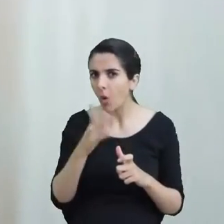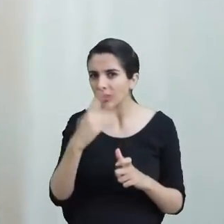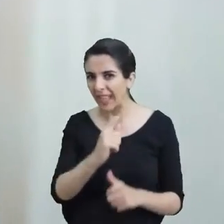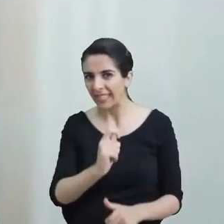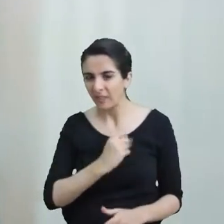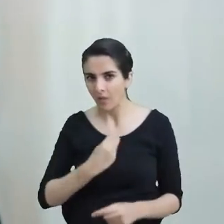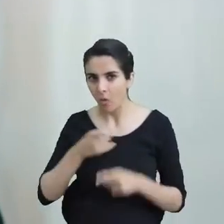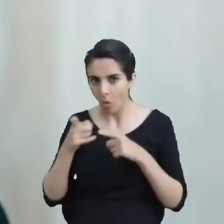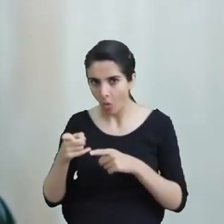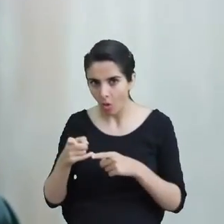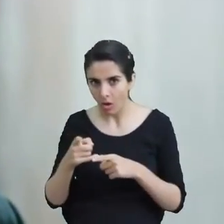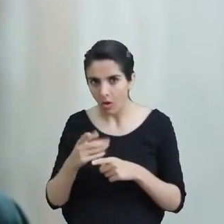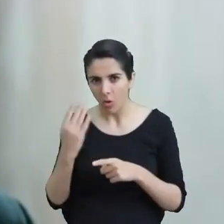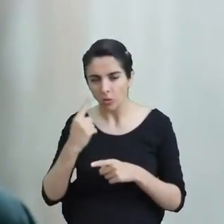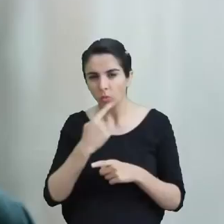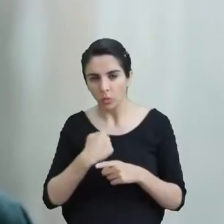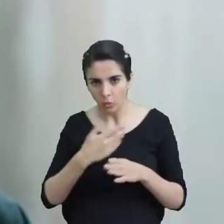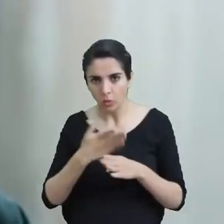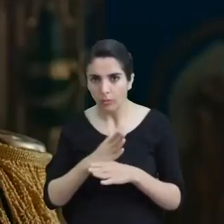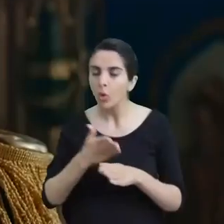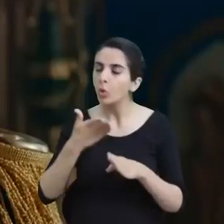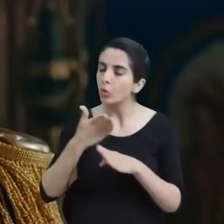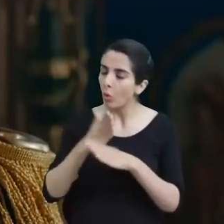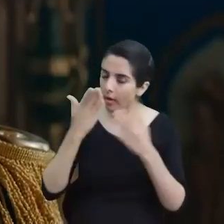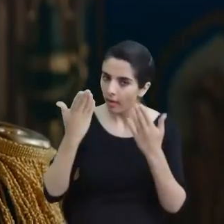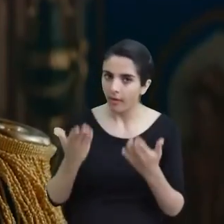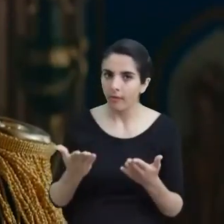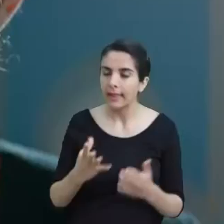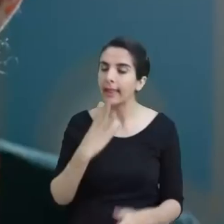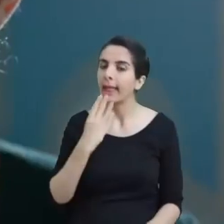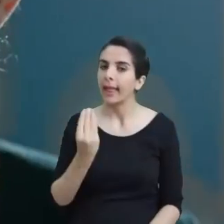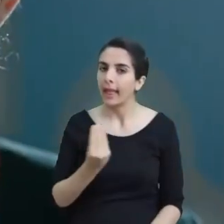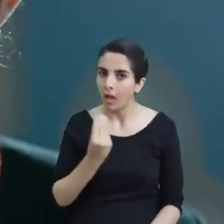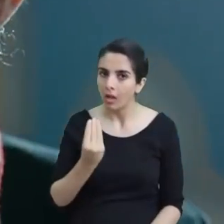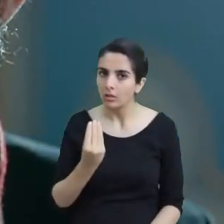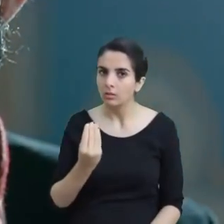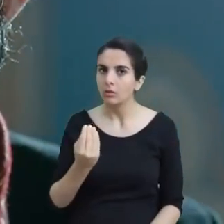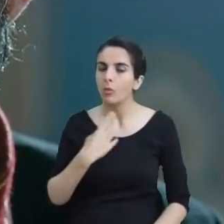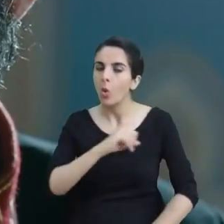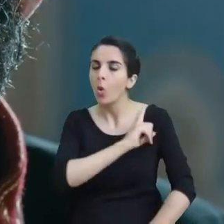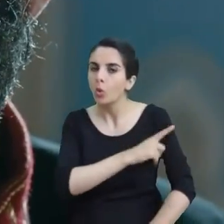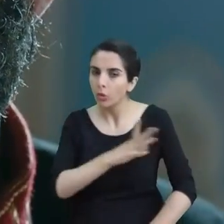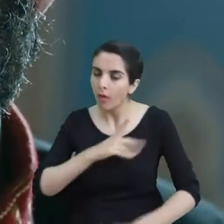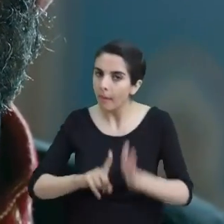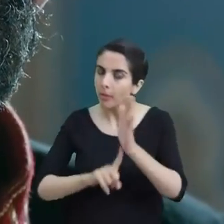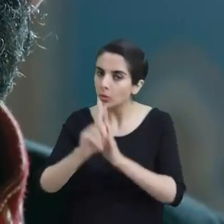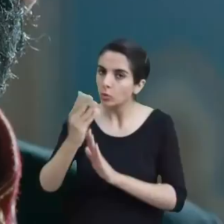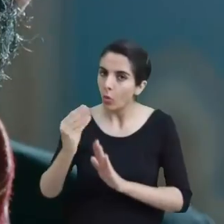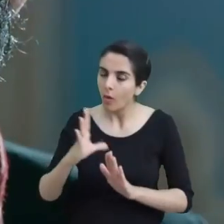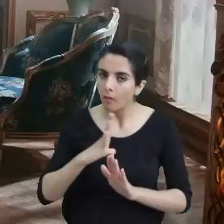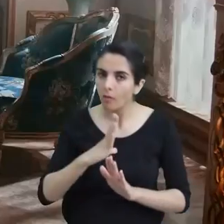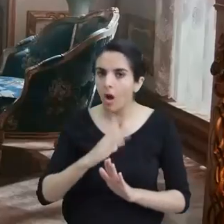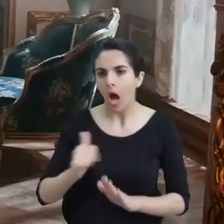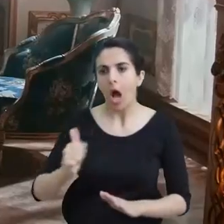Onu sen tavsiye etmiştin değil mi Bahriye Nazırlığı için? Doğru sultanım, gençtir. Harplerde üstün başarılar elde